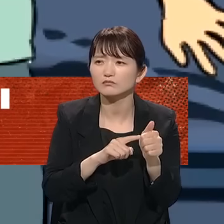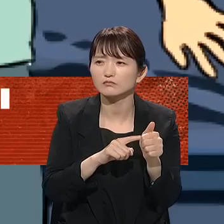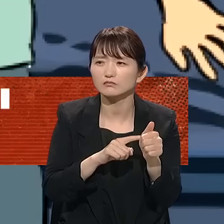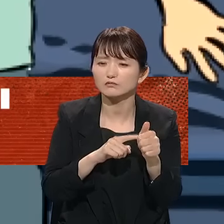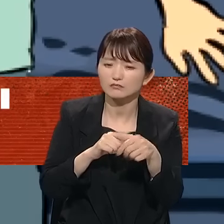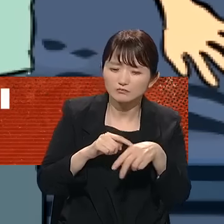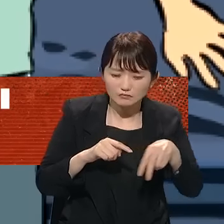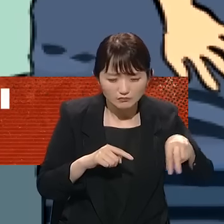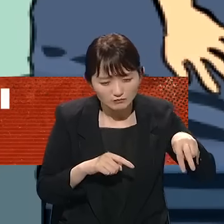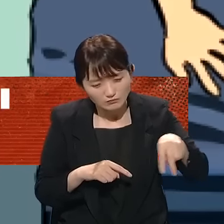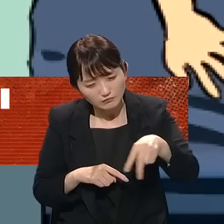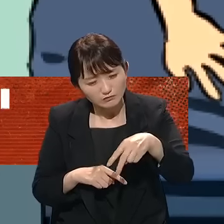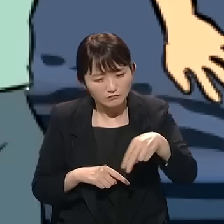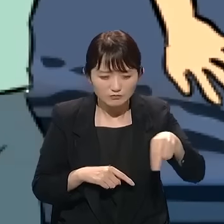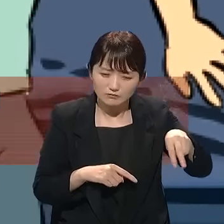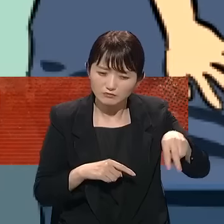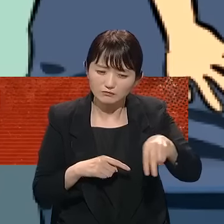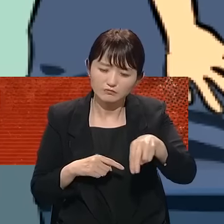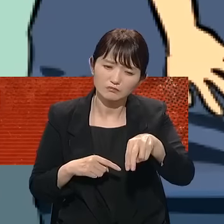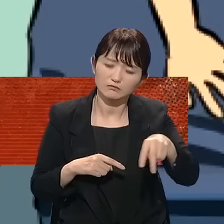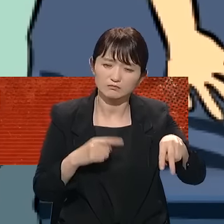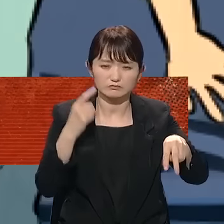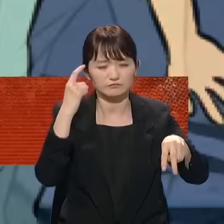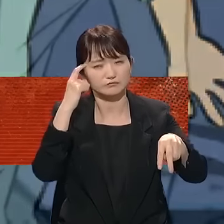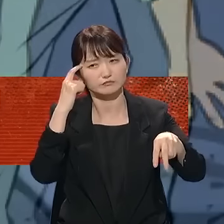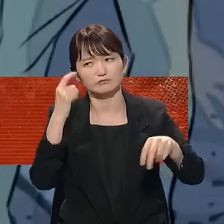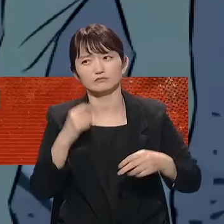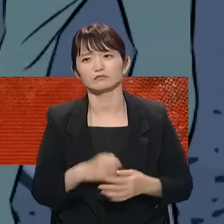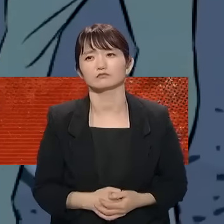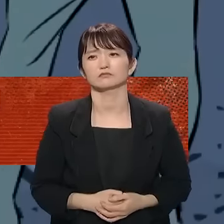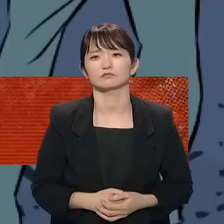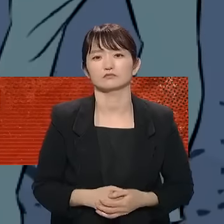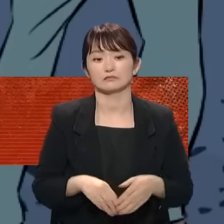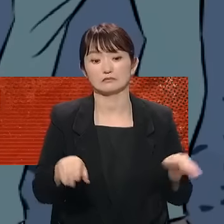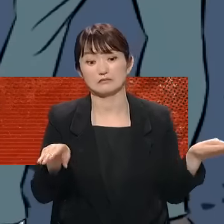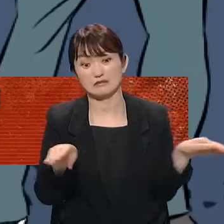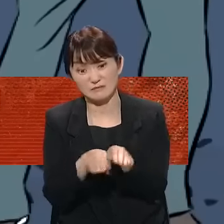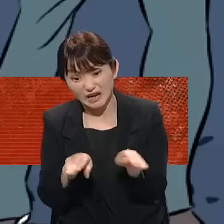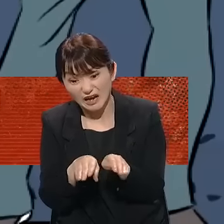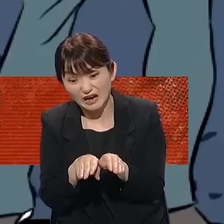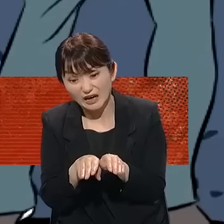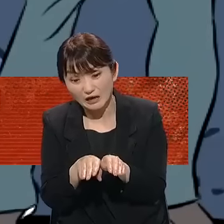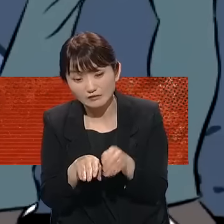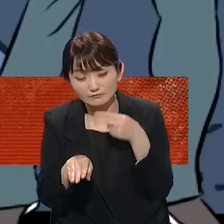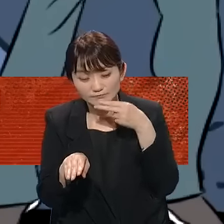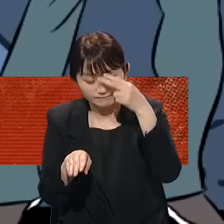좀 비틀비틀 거렸다라는 거예요. 그래서 생각하기에는 사고를 내놓고 술이 취한